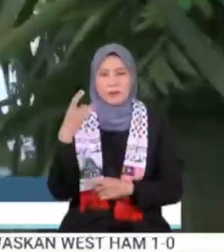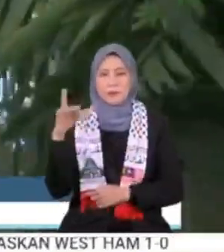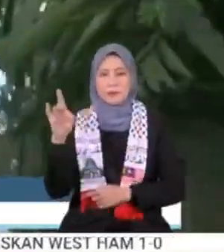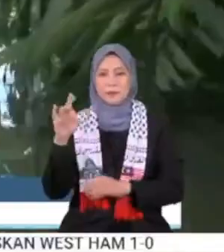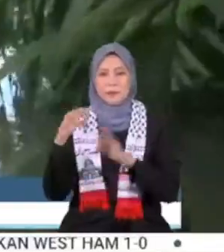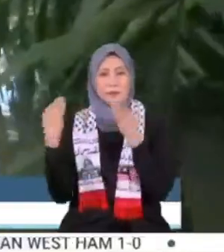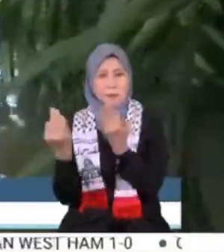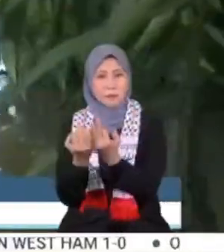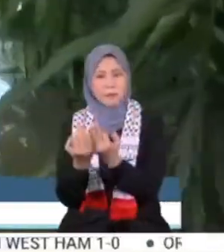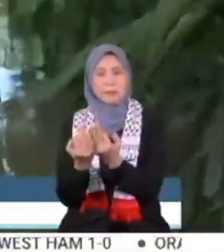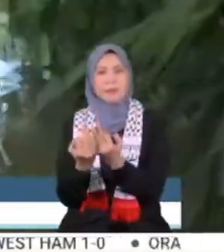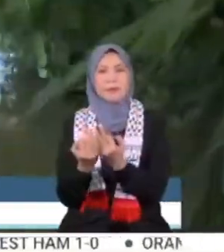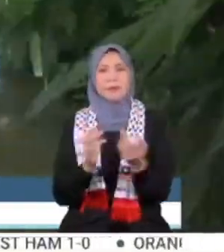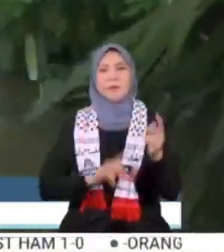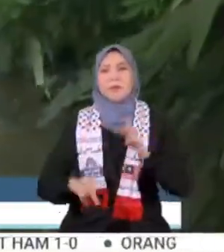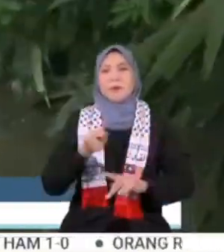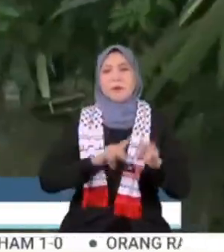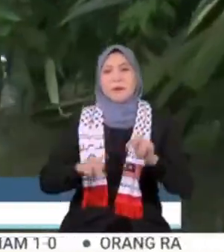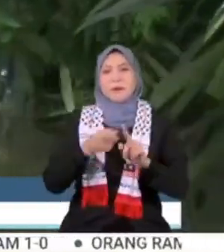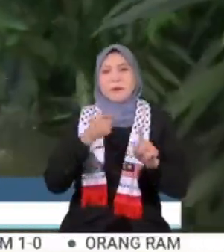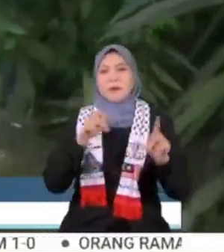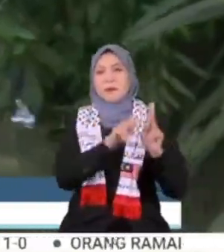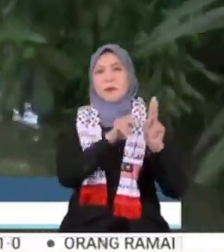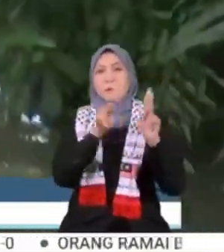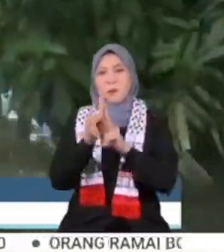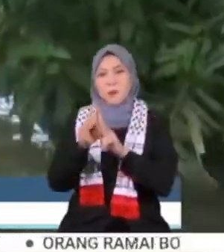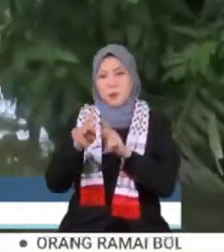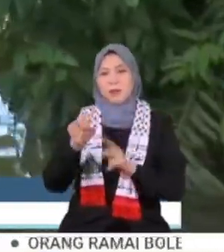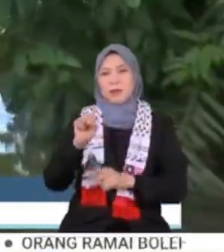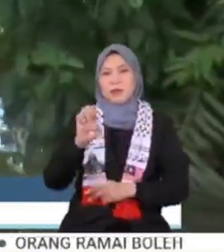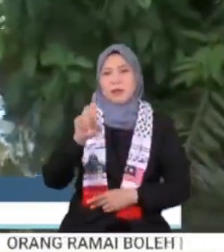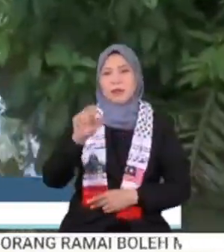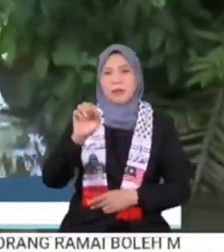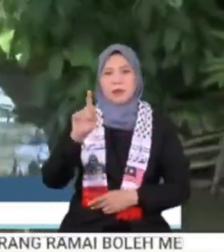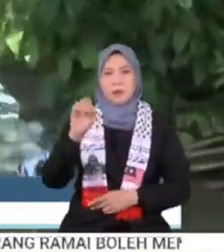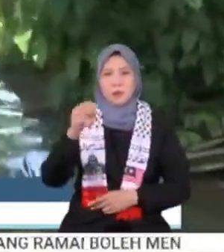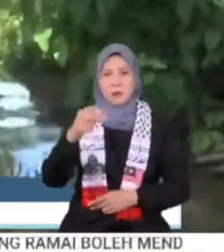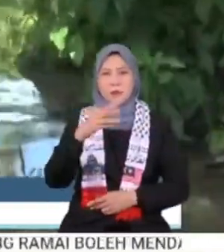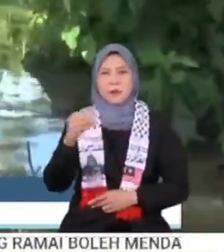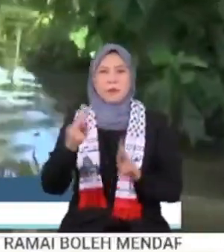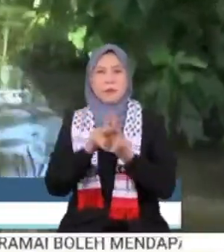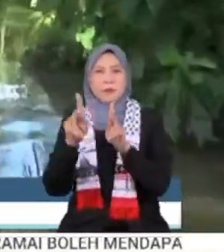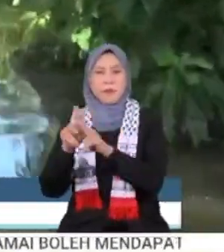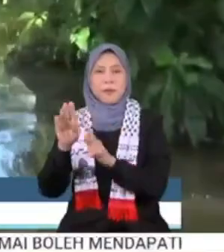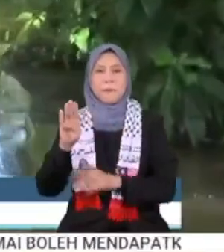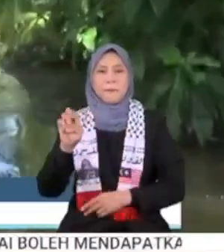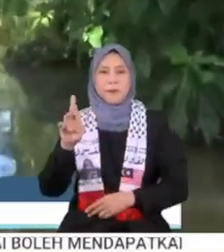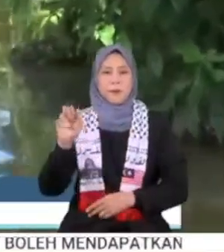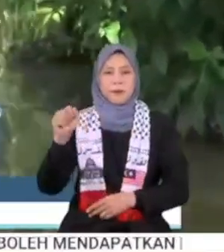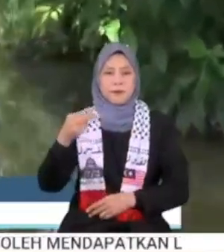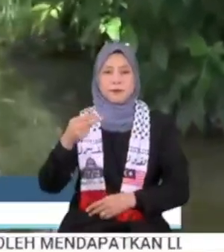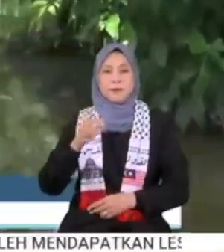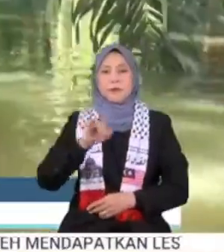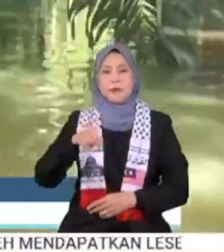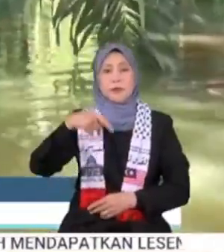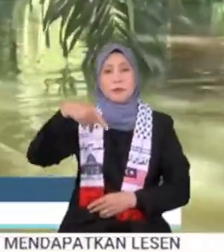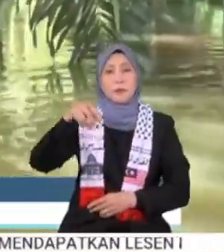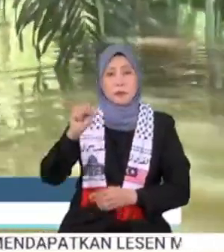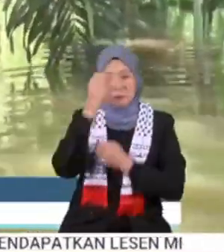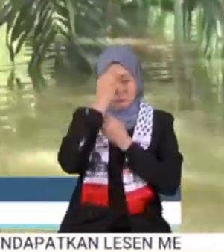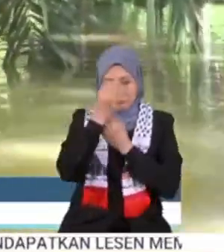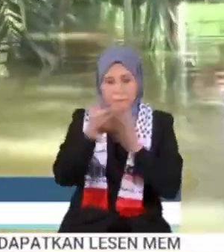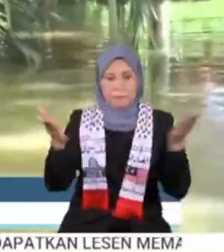18 keluarga yang melibatkan penduduk daripada Kampung selekoh dan Kampung beriah jabatan pengairan dan saliran JPS